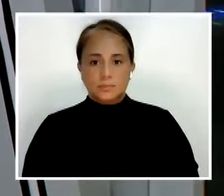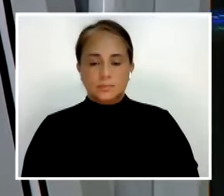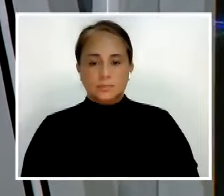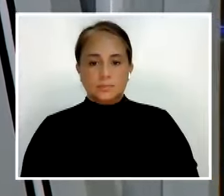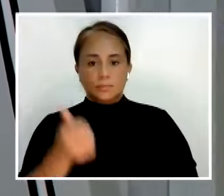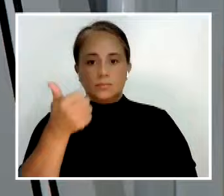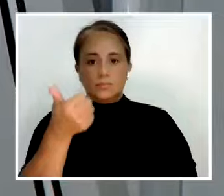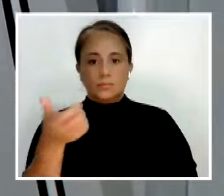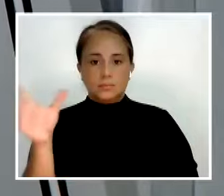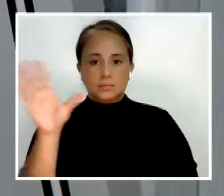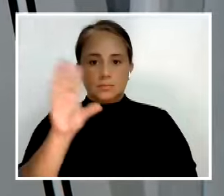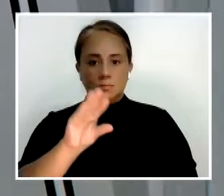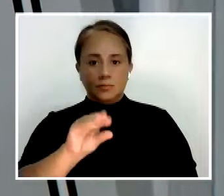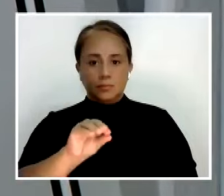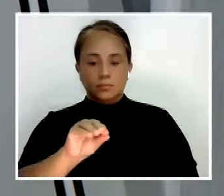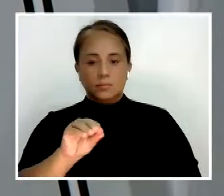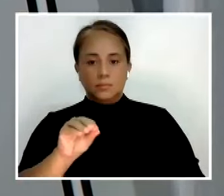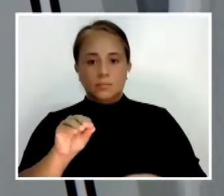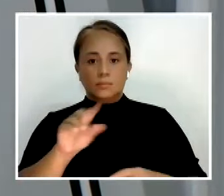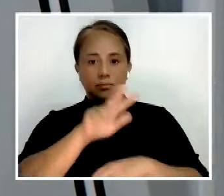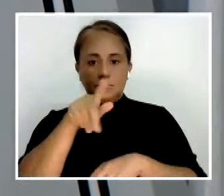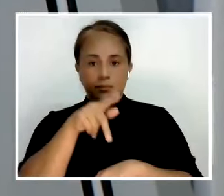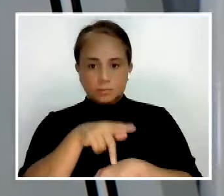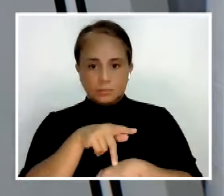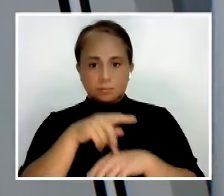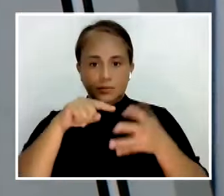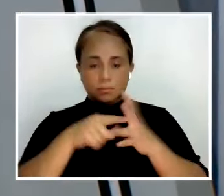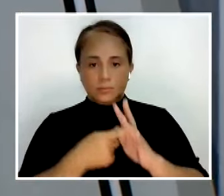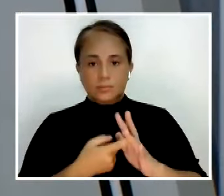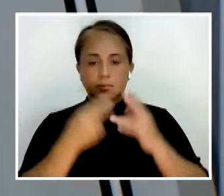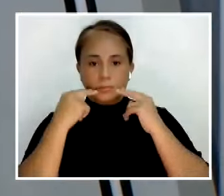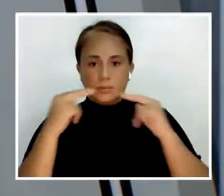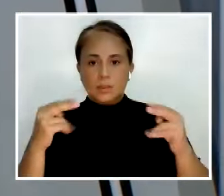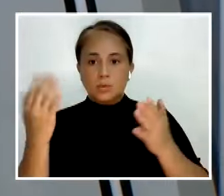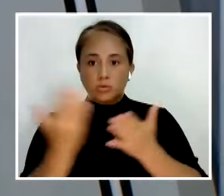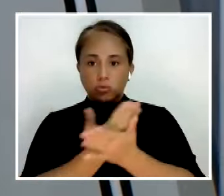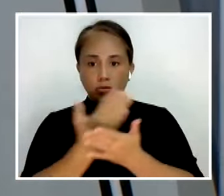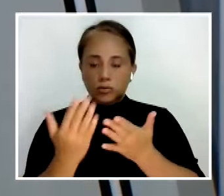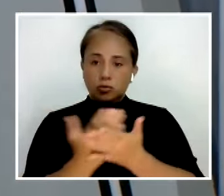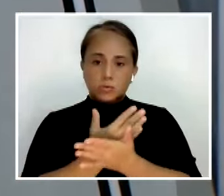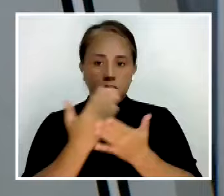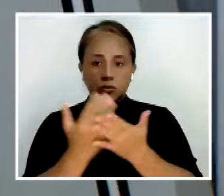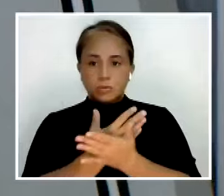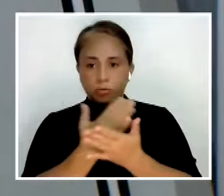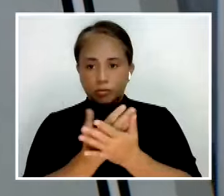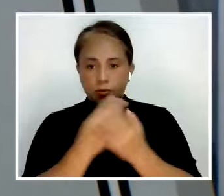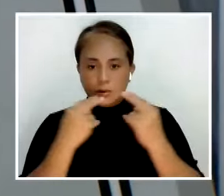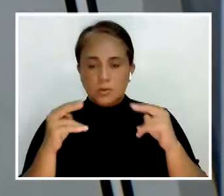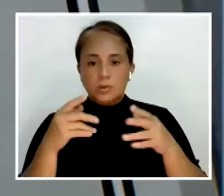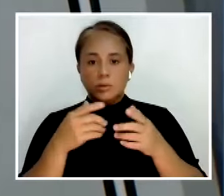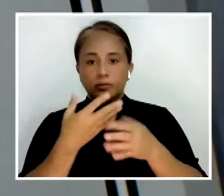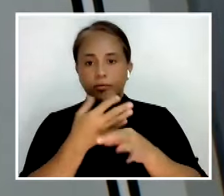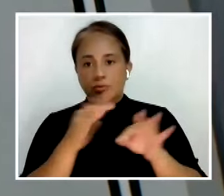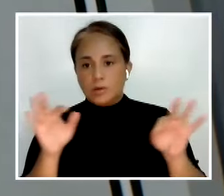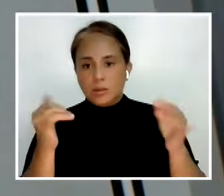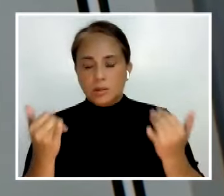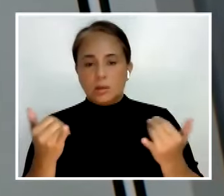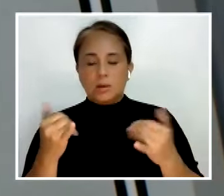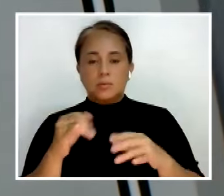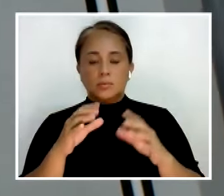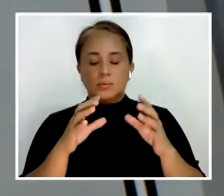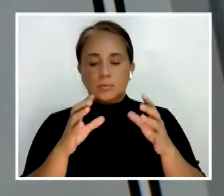Magandang gabi, bayan! Simulan natin ang balitaan sa kapapasok lamang na balita. Pinakawalan na ng pamahalaan ng